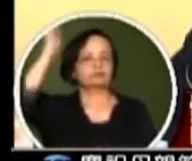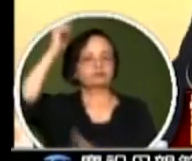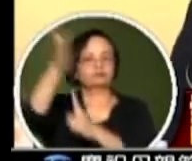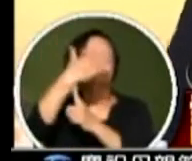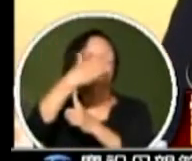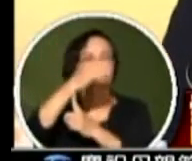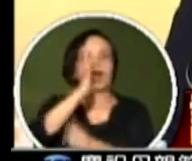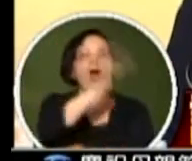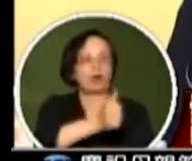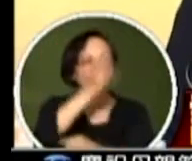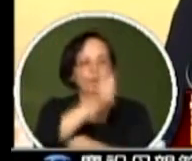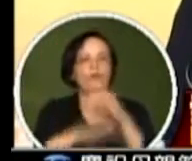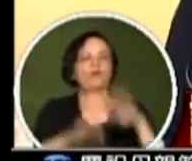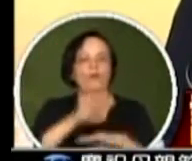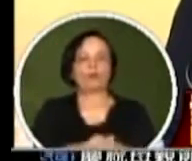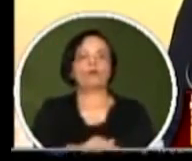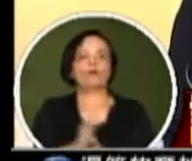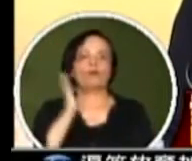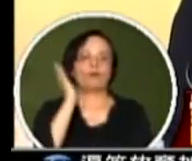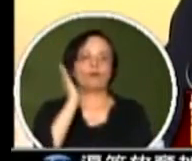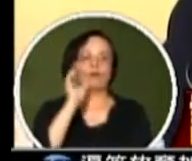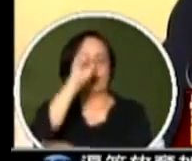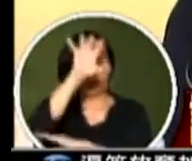党。坦白讲，那你说今天